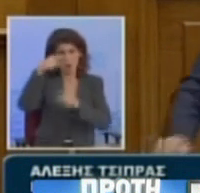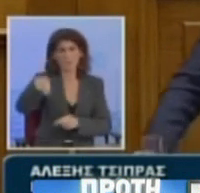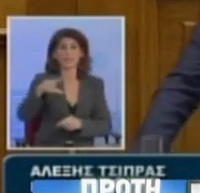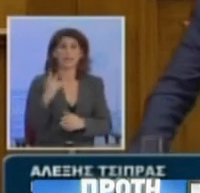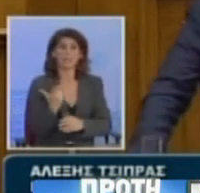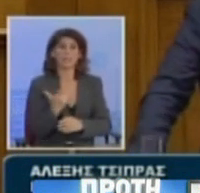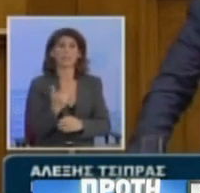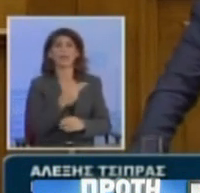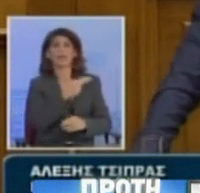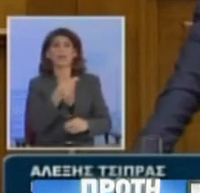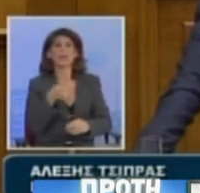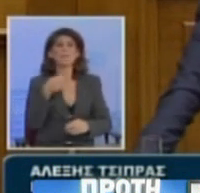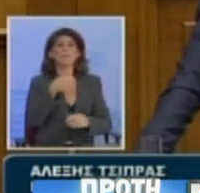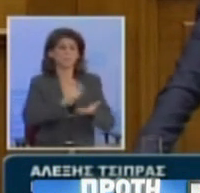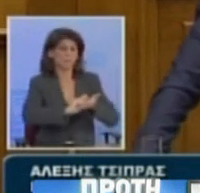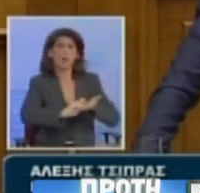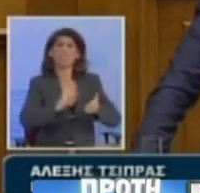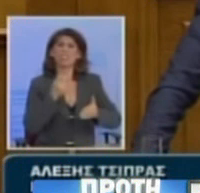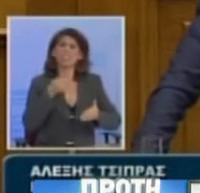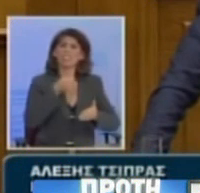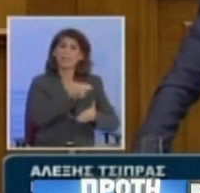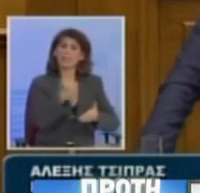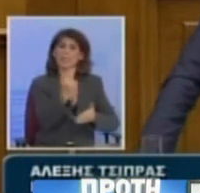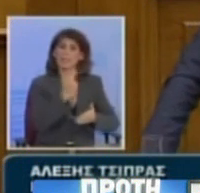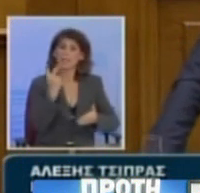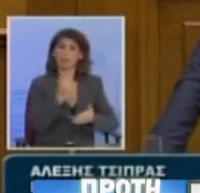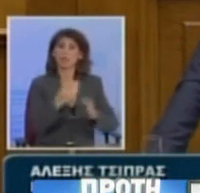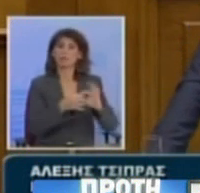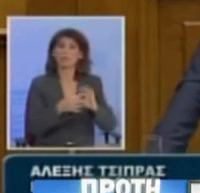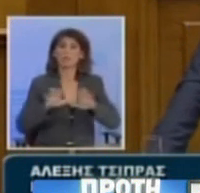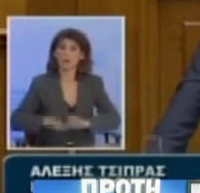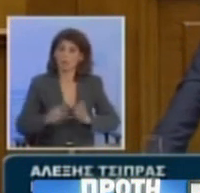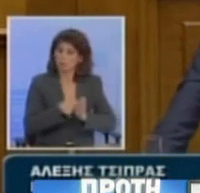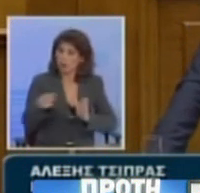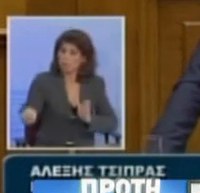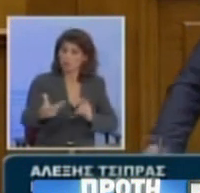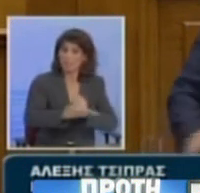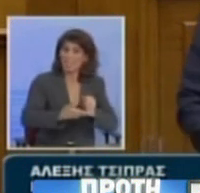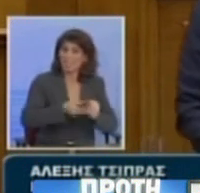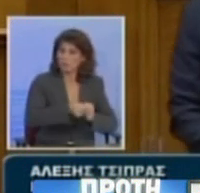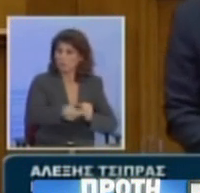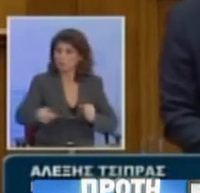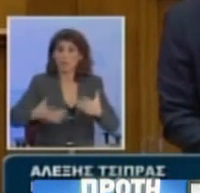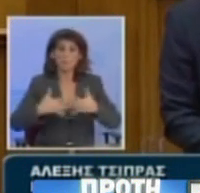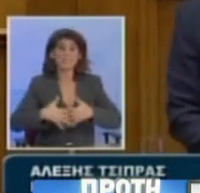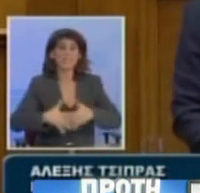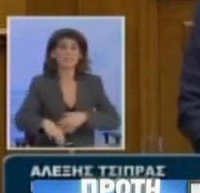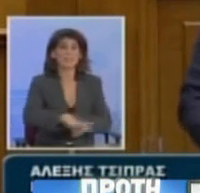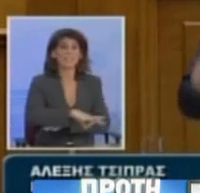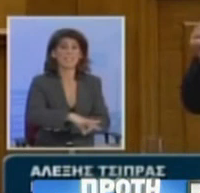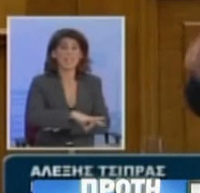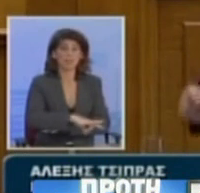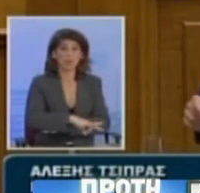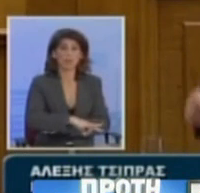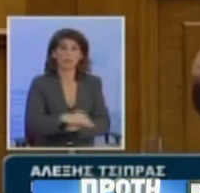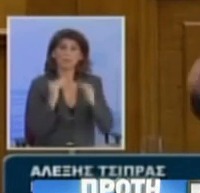ενυπόθηκων ανεκμετάλλευτων αγροτικών εκτάσεων σε κοινωνικούς συνεταιρισμούς ανέργων. Έχουμε επίσης επεξεργαστεί σχέδιο